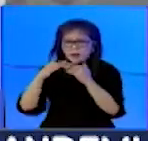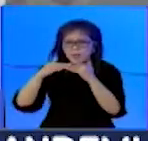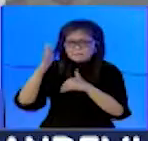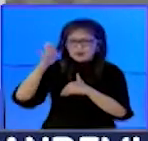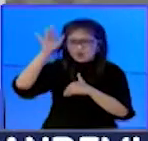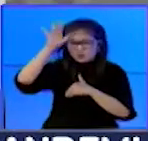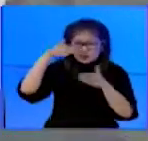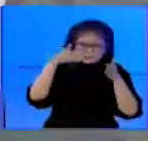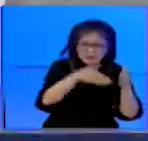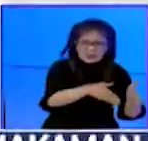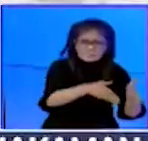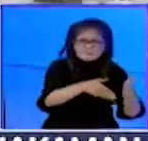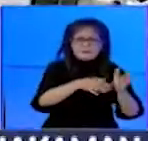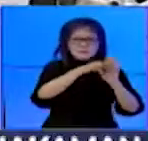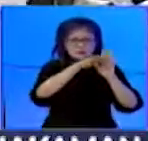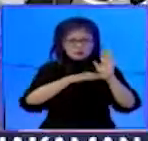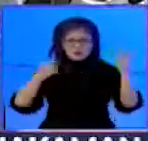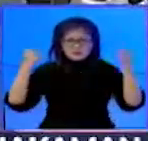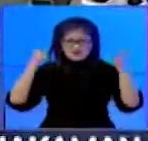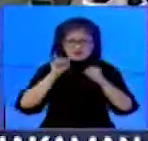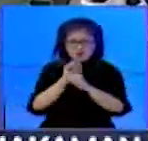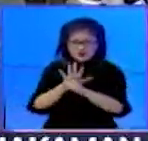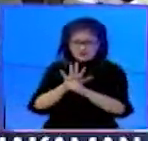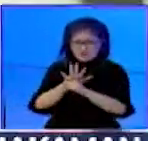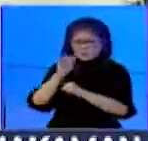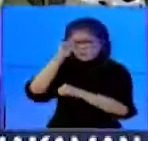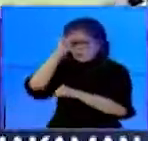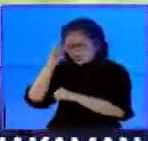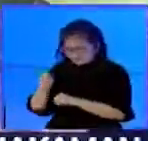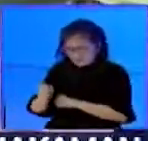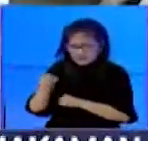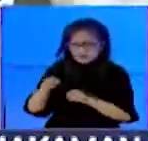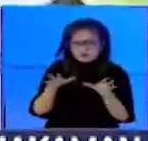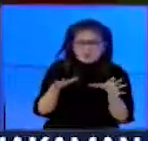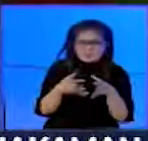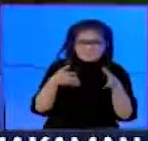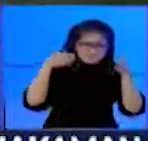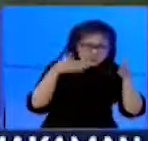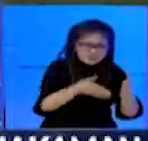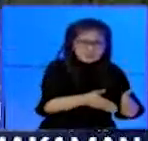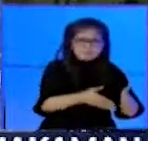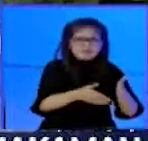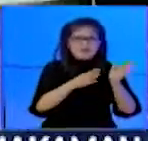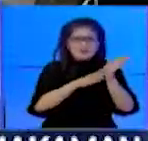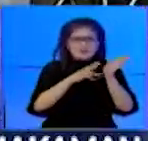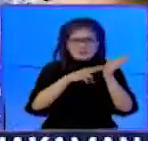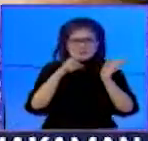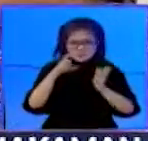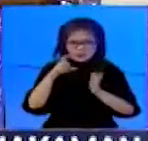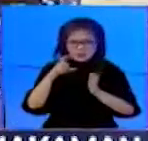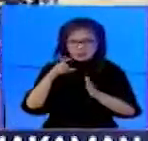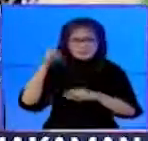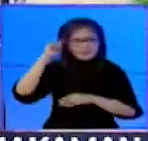dengan prosedur COVID-19. Mengapresiasi kinerja para petugas pemakaman, MNC Peduli dan PT Produser Pangan Asia